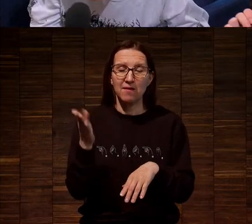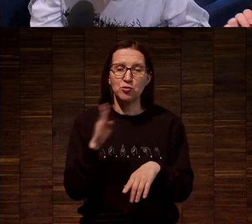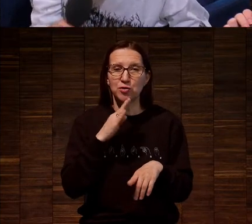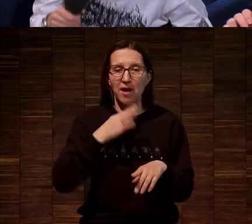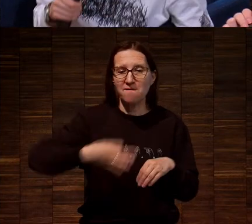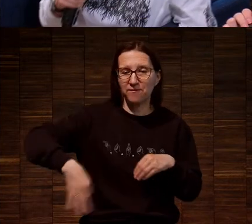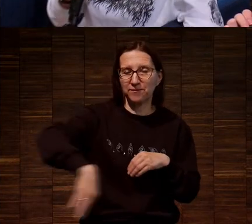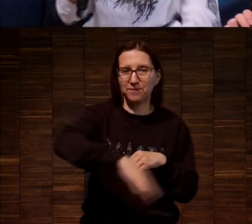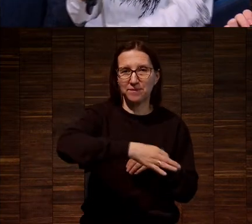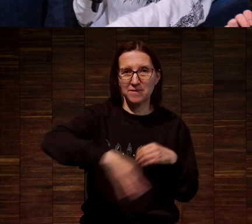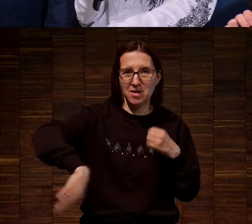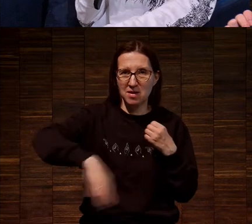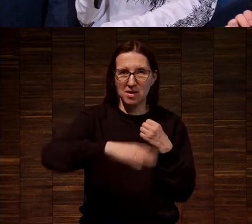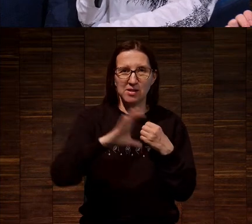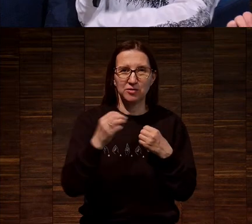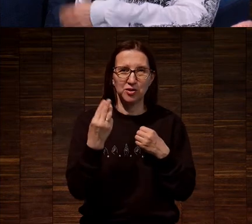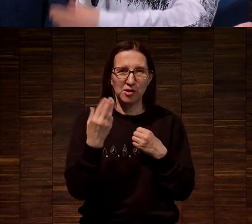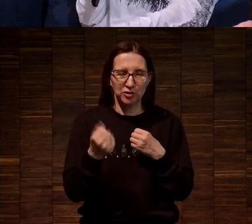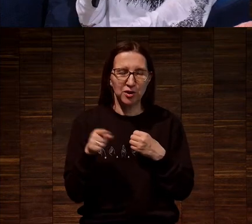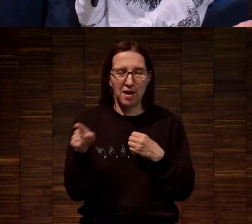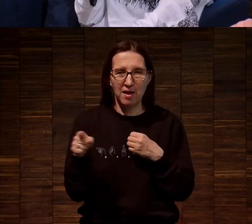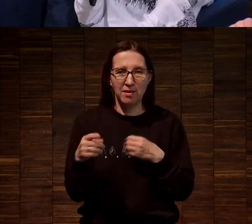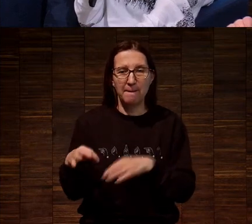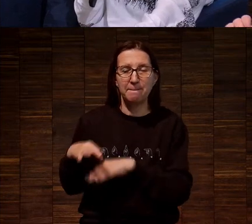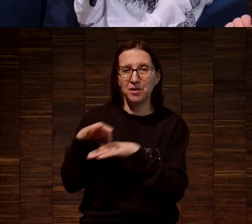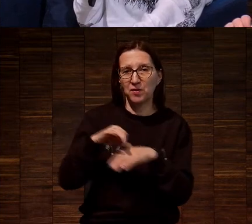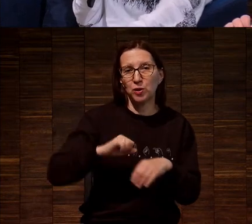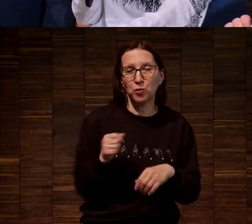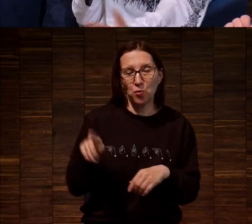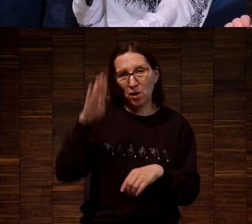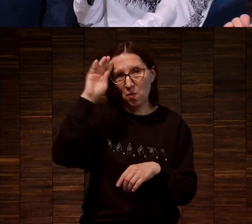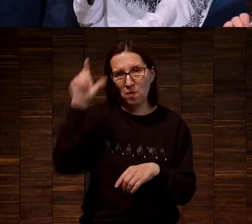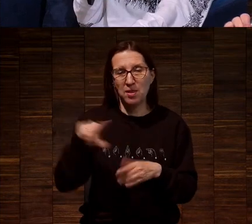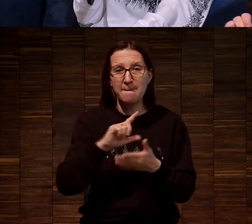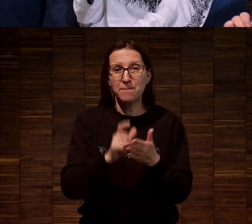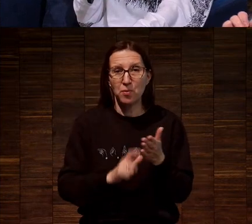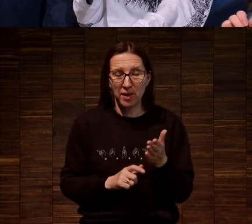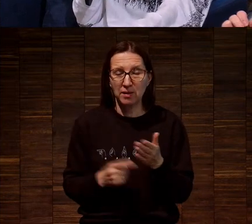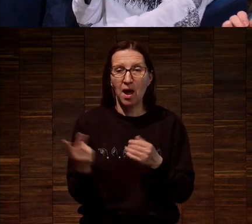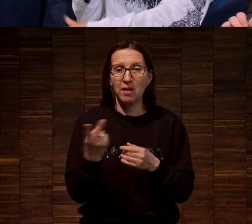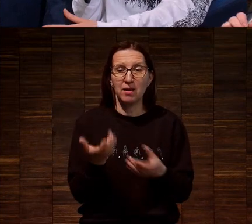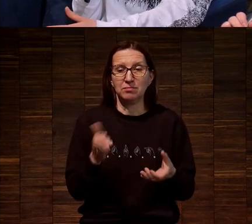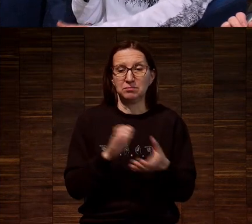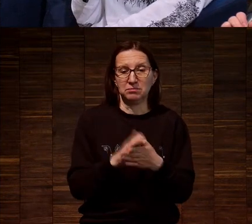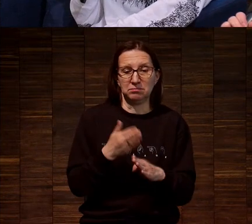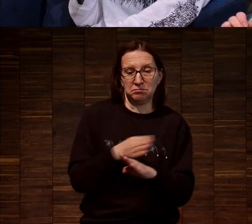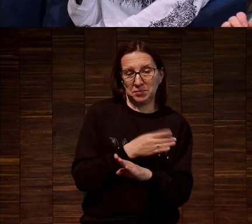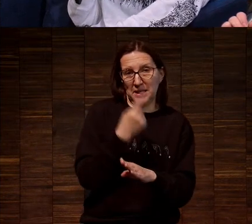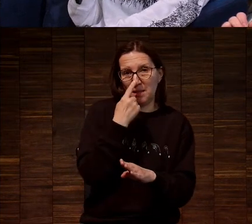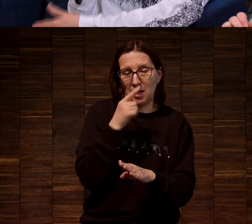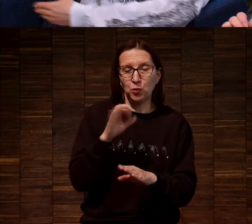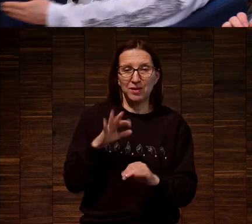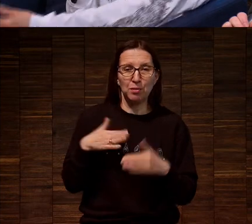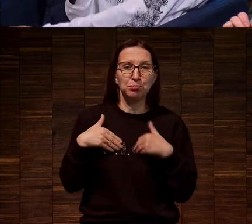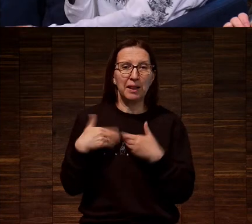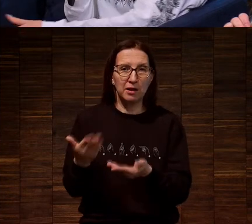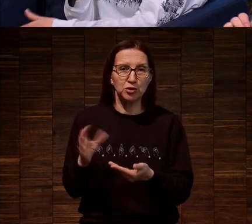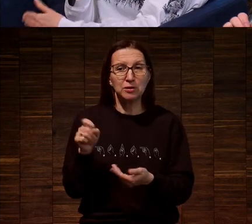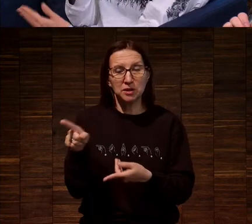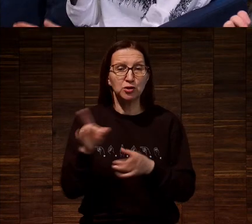виолончелистка Саша, она привела с собой друга поэта, с которым познакомилась накануне, и неожиданно для него предложила